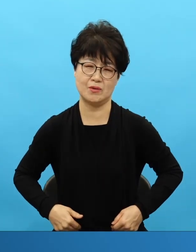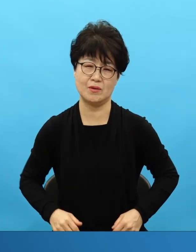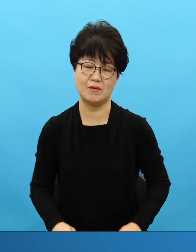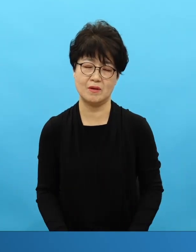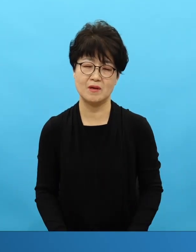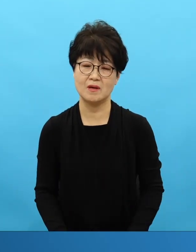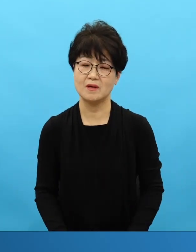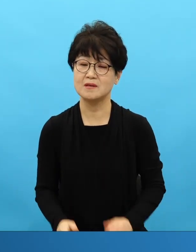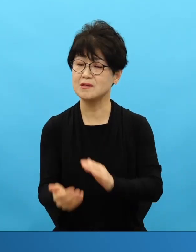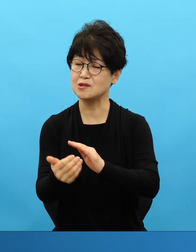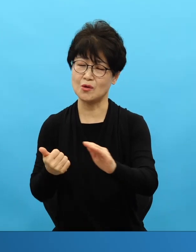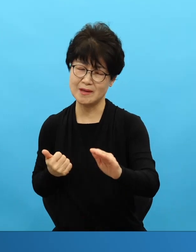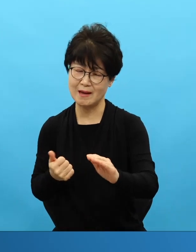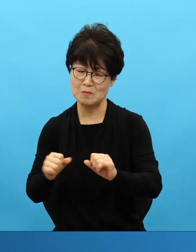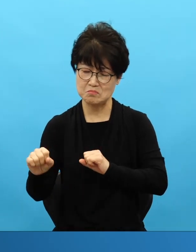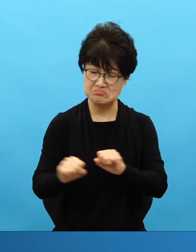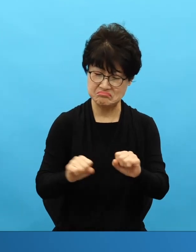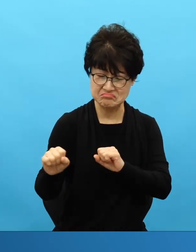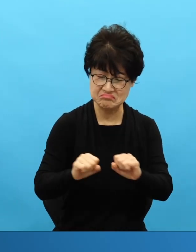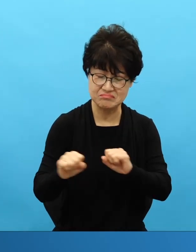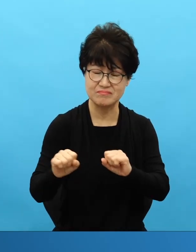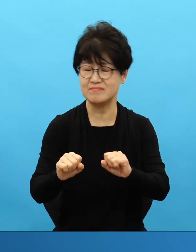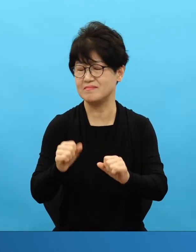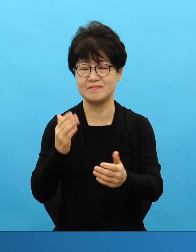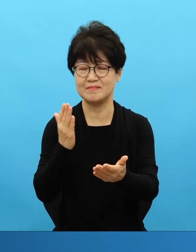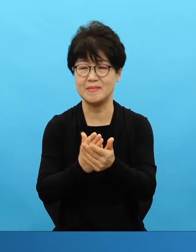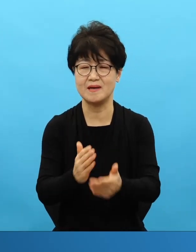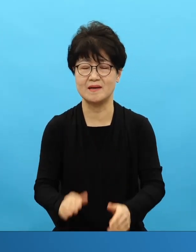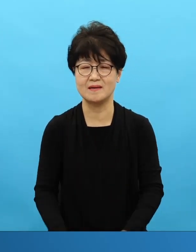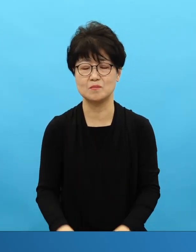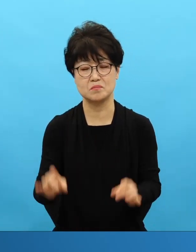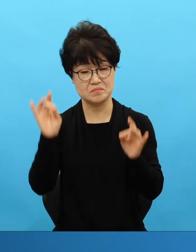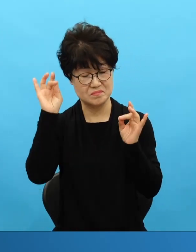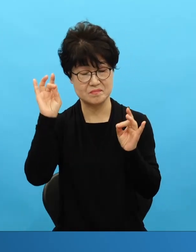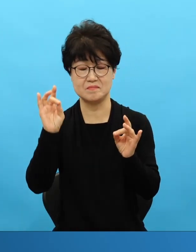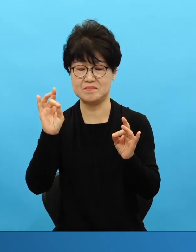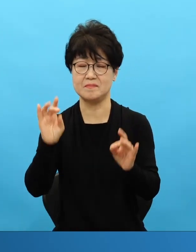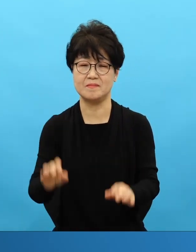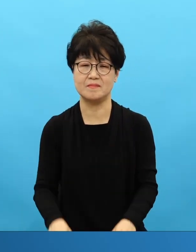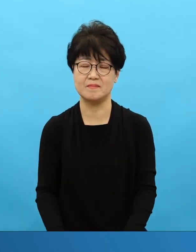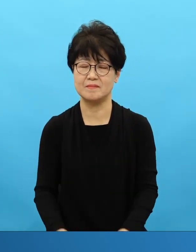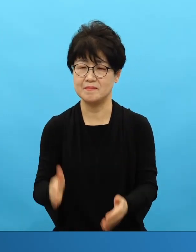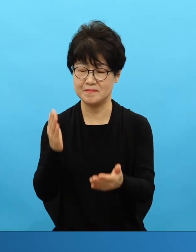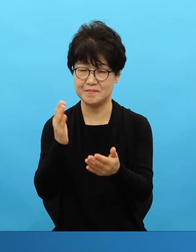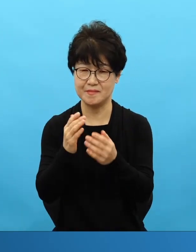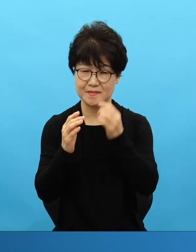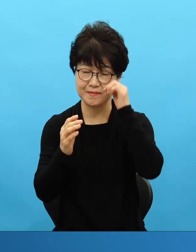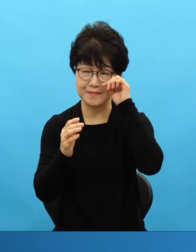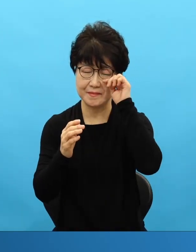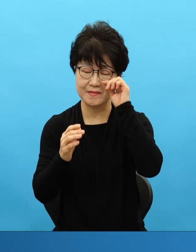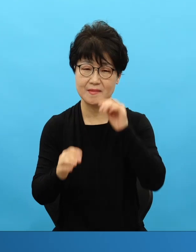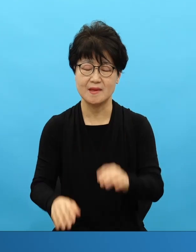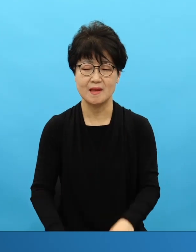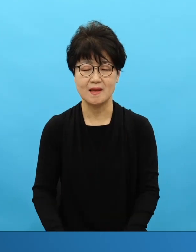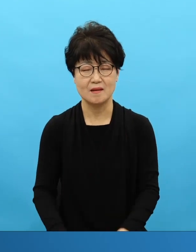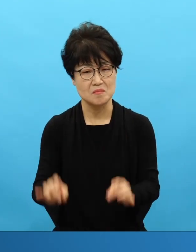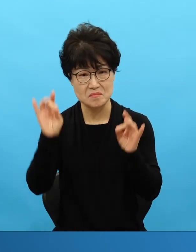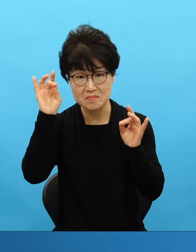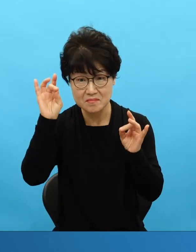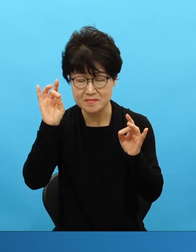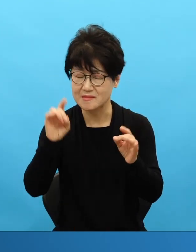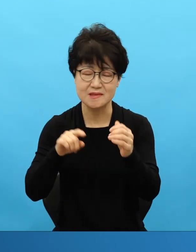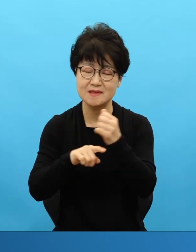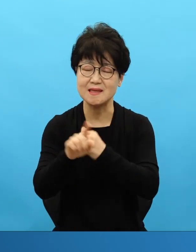게 좋습니다. And before that, don't do anything. 안 하면 됩니까 뭐? 누리고 있으면 돼요. You might say, "How could I not do anything? Enjoy." 여러분이